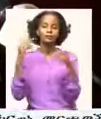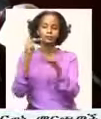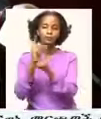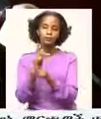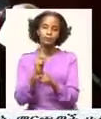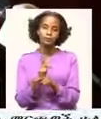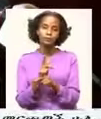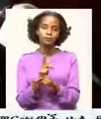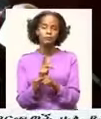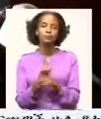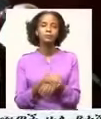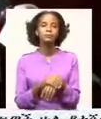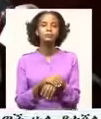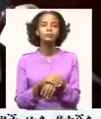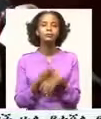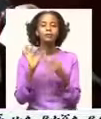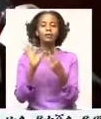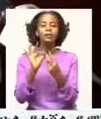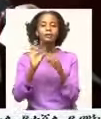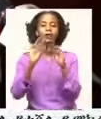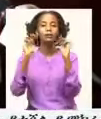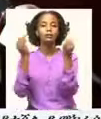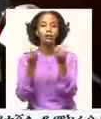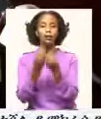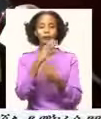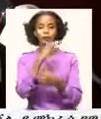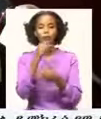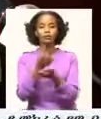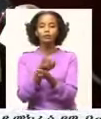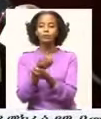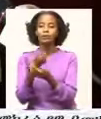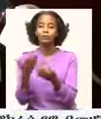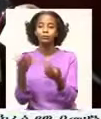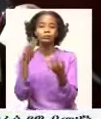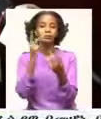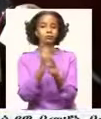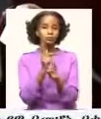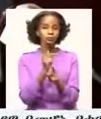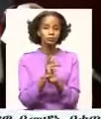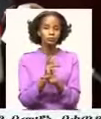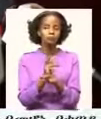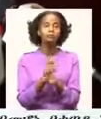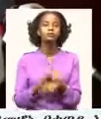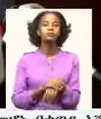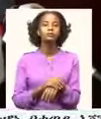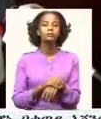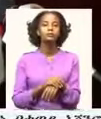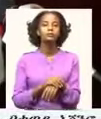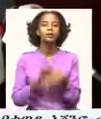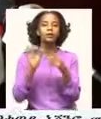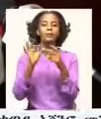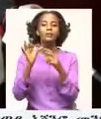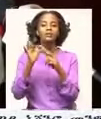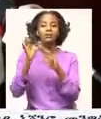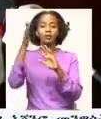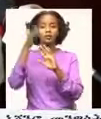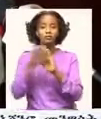በመጠበቅ የምርጫ ጣቢያዎችና ቁሳቁሶችን በመጠበቅ የምርጫ